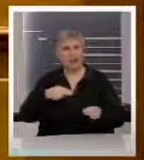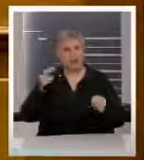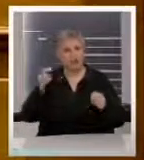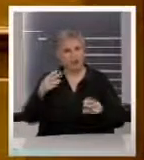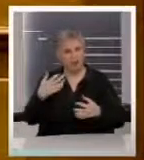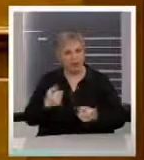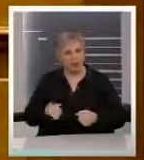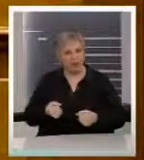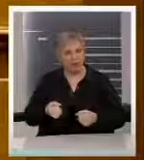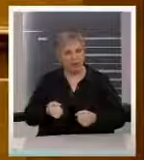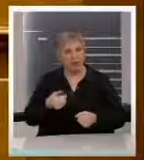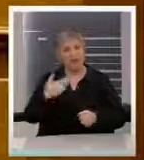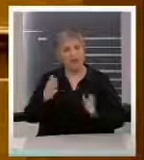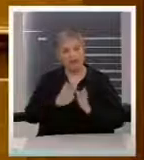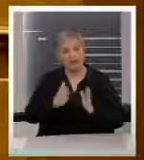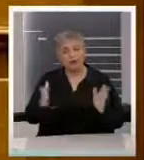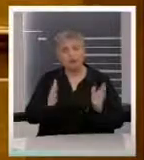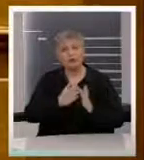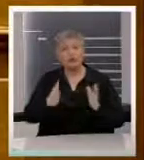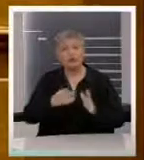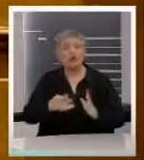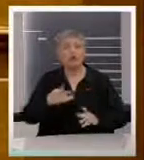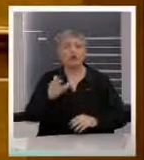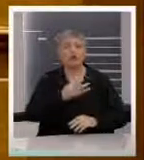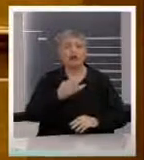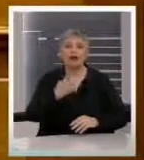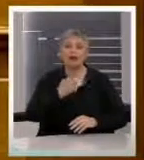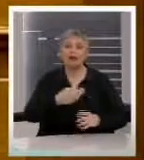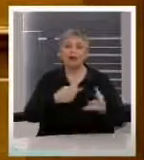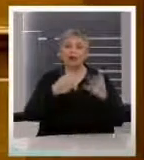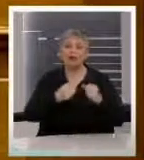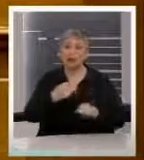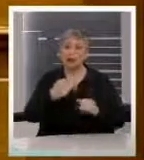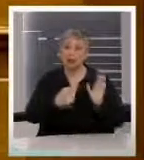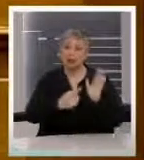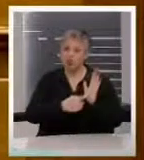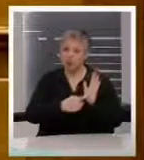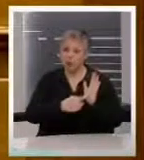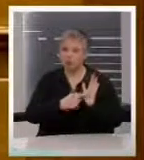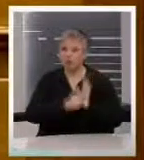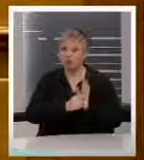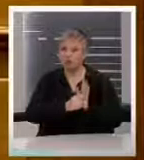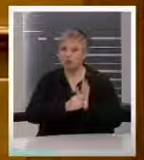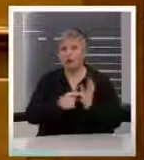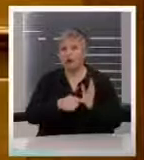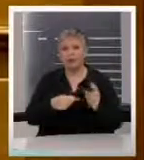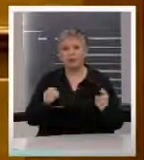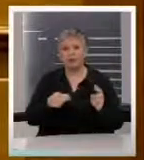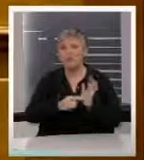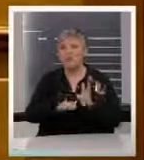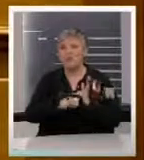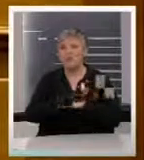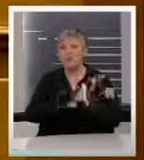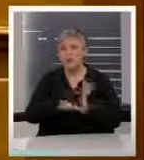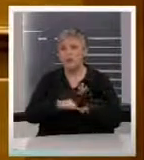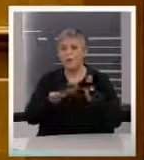μεσοπρόθεσμου πλαισίου δημοσιονομικής στρατηγικής του νόμου 4472. Συνολικά, ο προϋπολογισμός του Υπουργείου Εθνικής Άμυνας του έτους 18